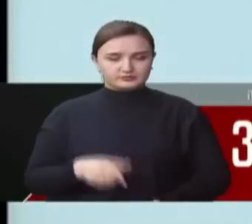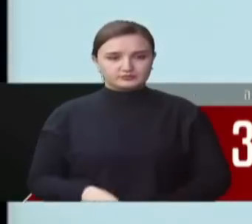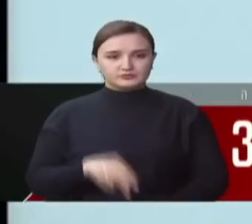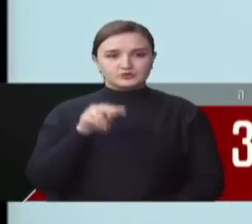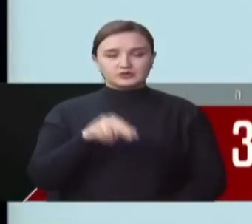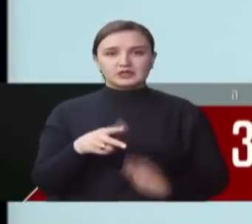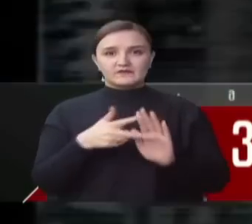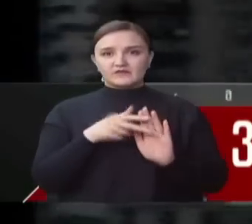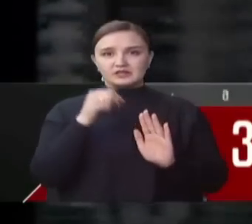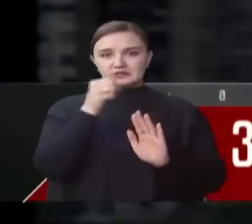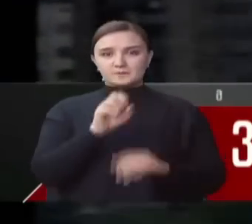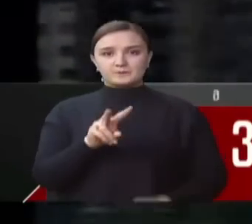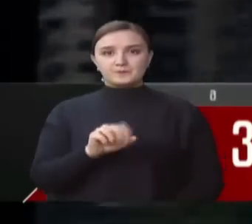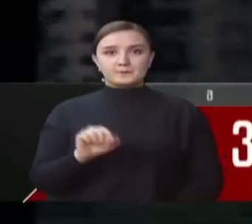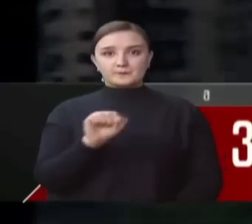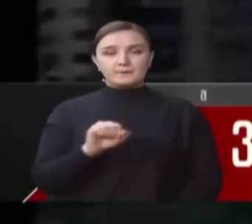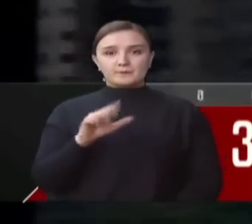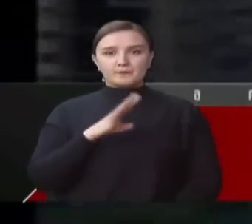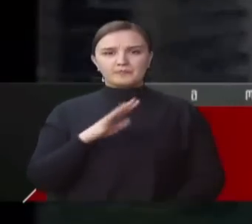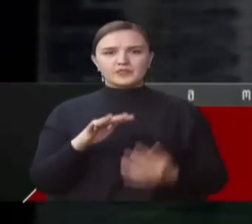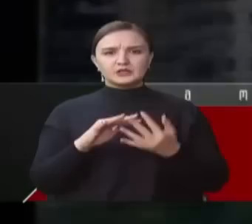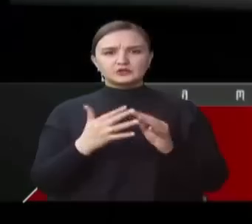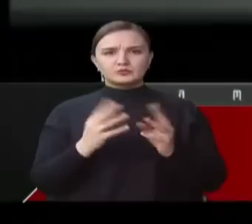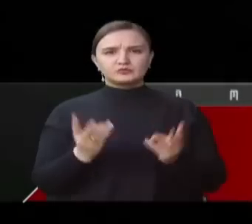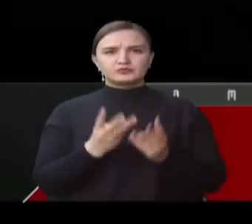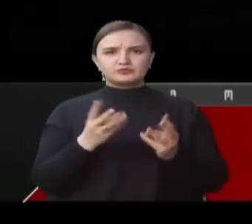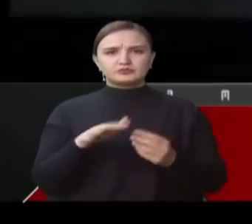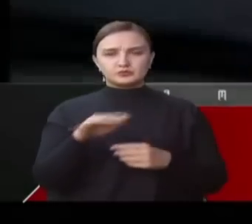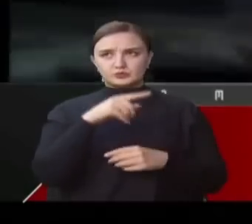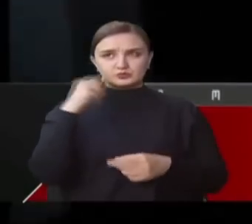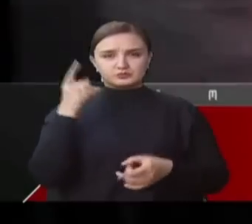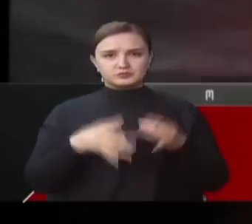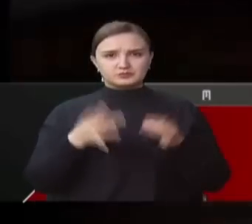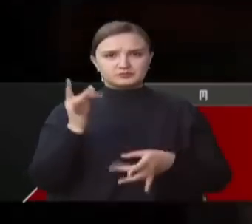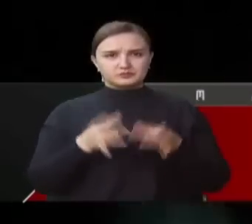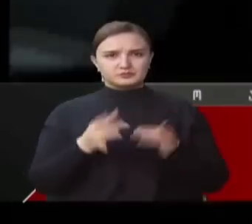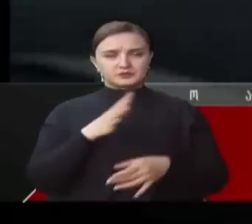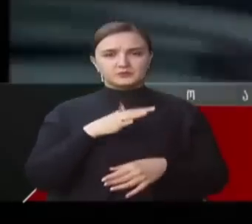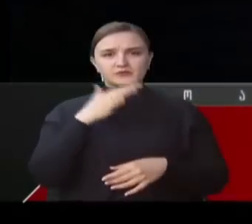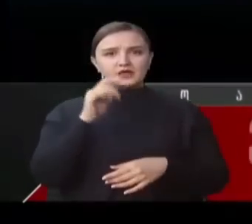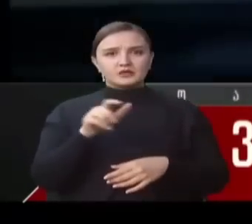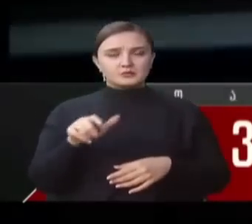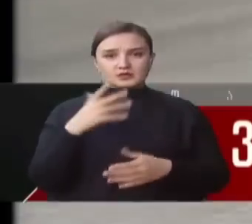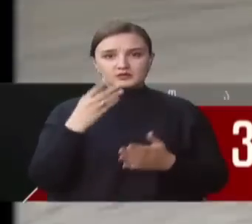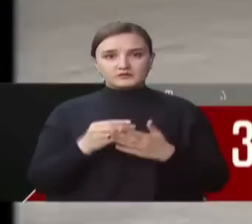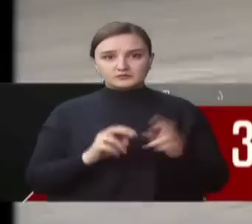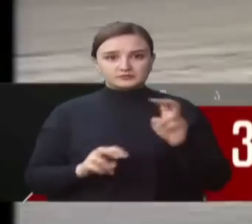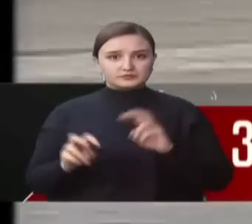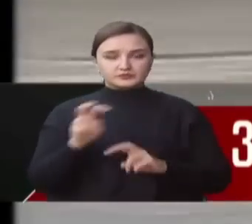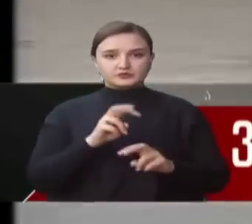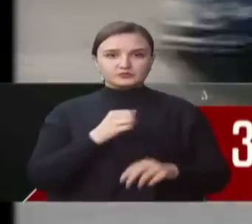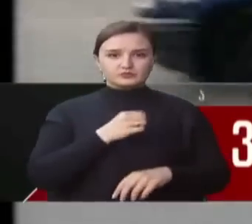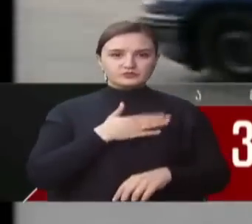Uriteți ruați, listul urmează cu istoria, că dăm zori să plăbiți auzei se rusului bombe bicuio de ate sobit adamiani e zebde tauisiens.